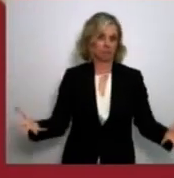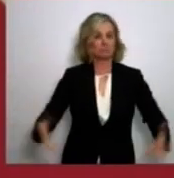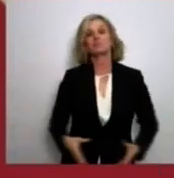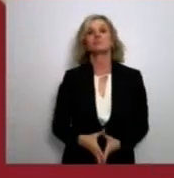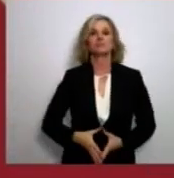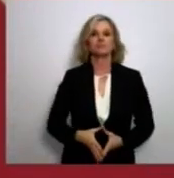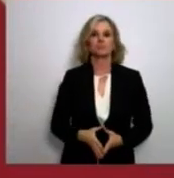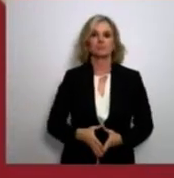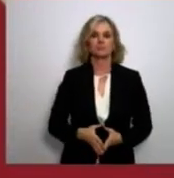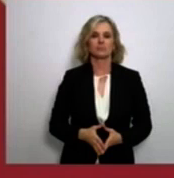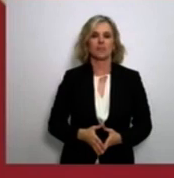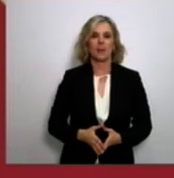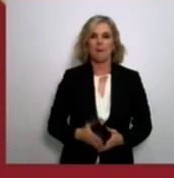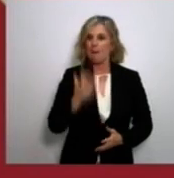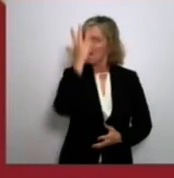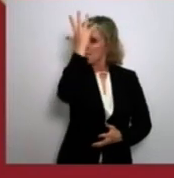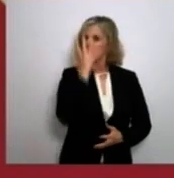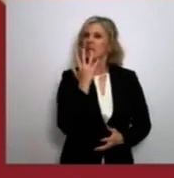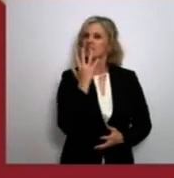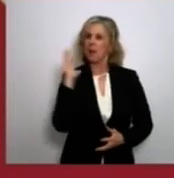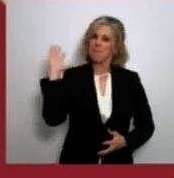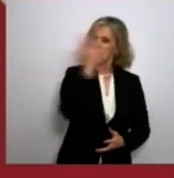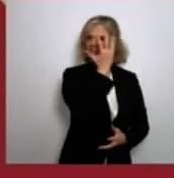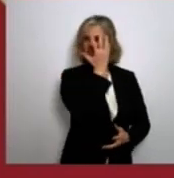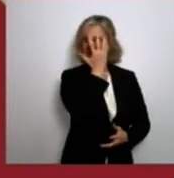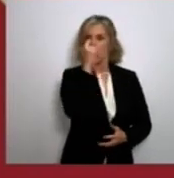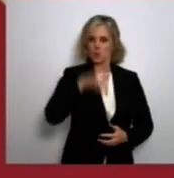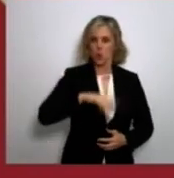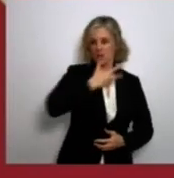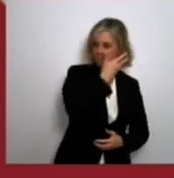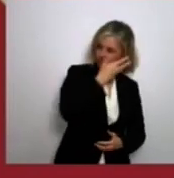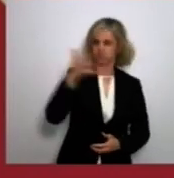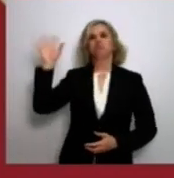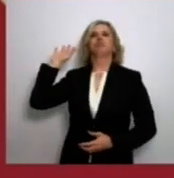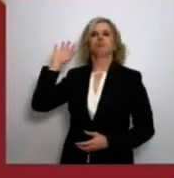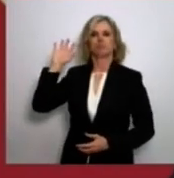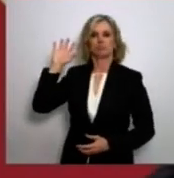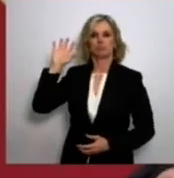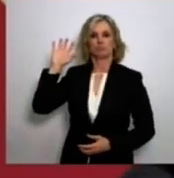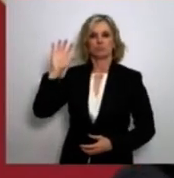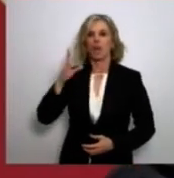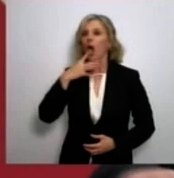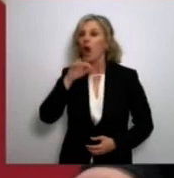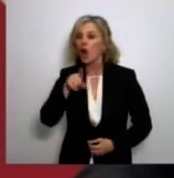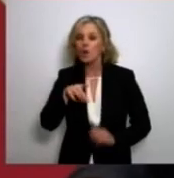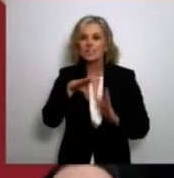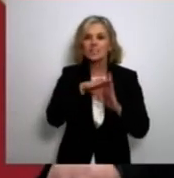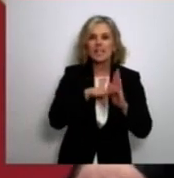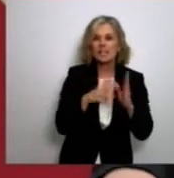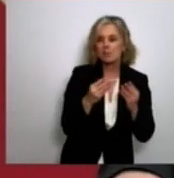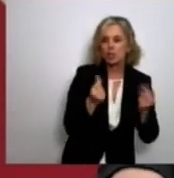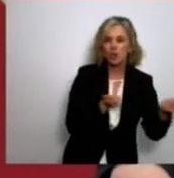Οι μάσκες έχουν πέσει πλέον. Δεν υπάρχει καμία δικαιολογία. Είμαστε σίγουροι ότι τα συστημικά μέσα, τα οποία προωθούν διάφορους απίθανους